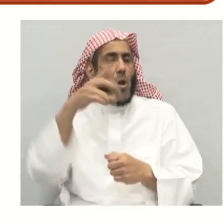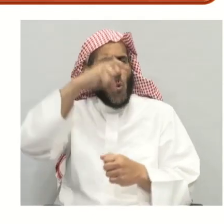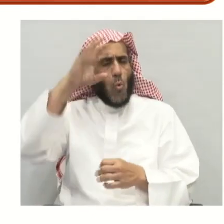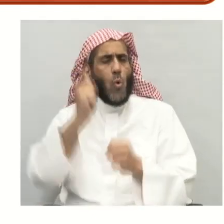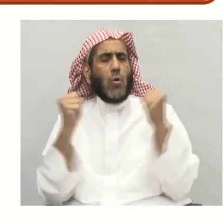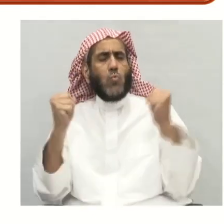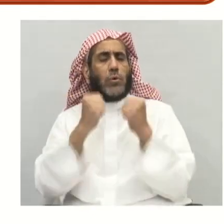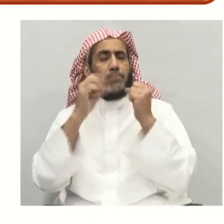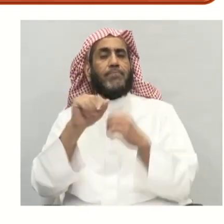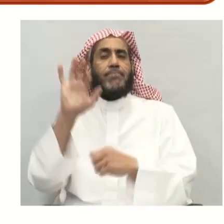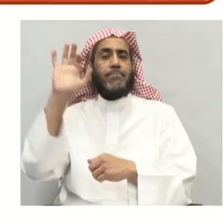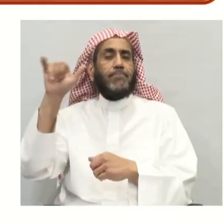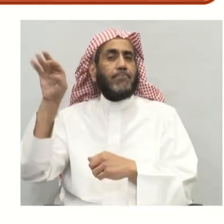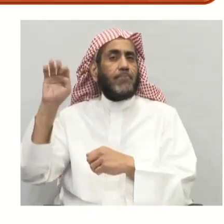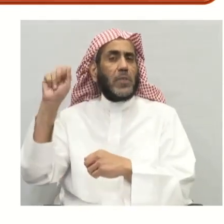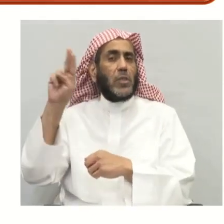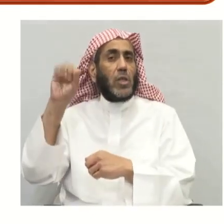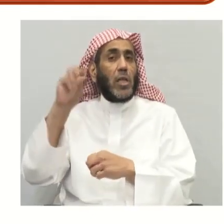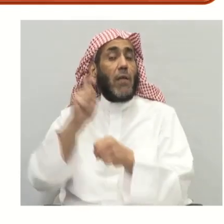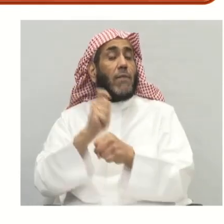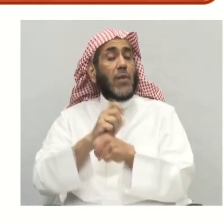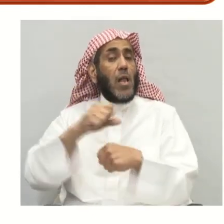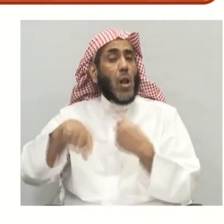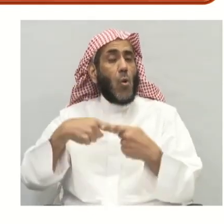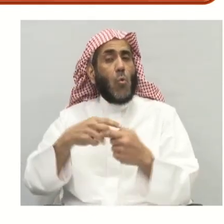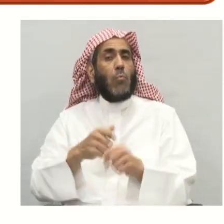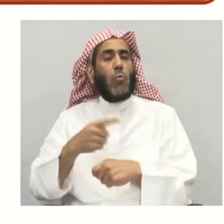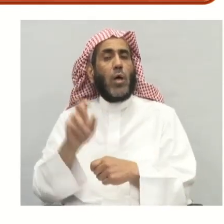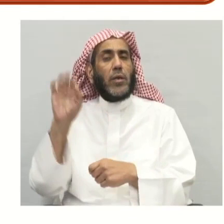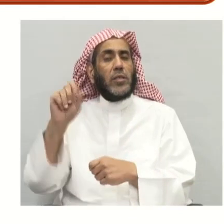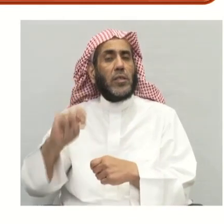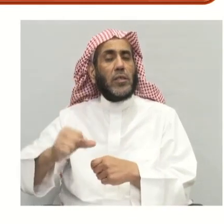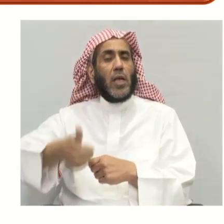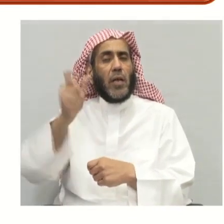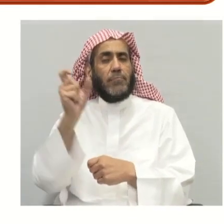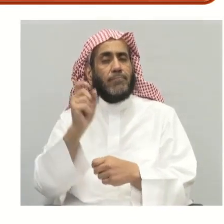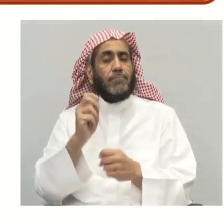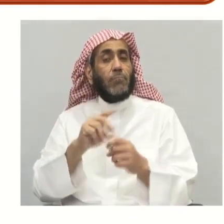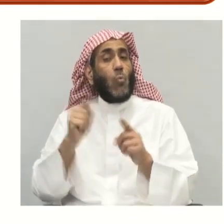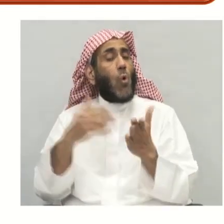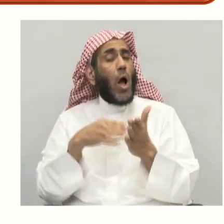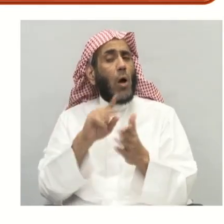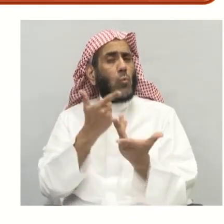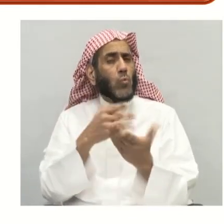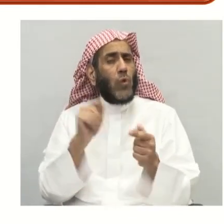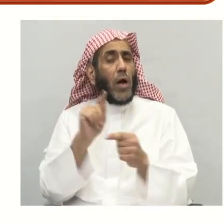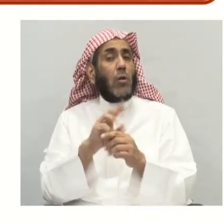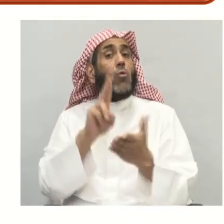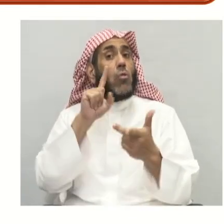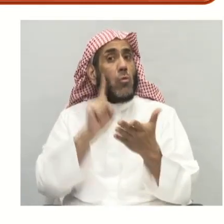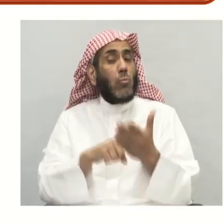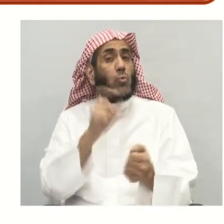يجتهدان فعل مضارع وعلامه رفعه ثبوت